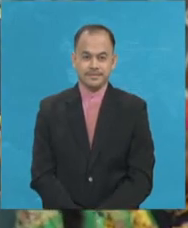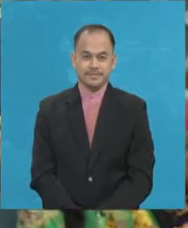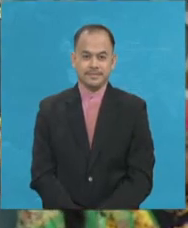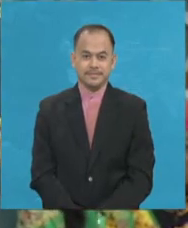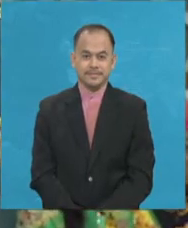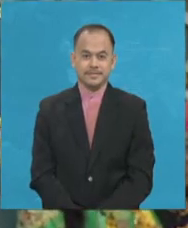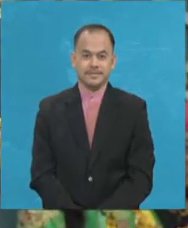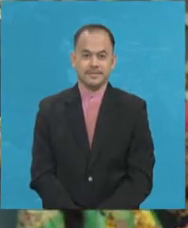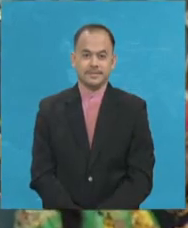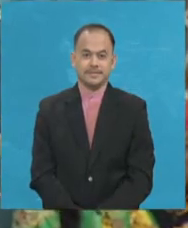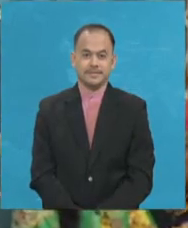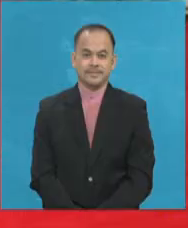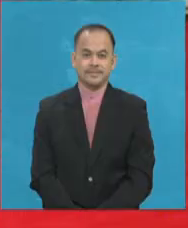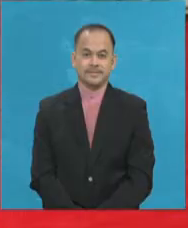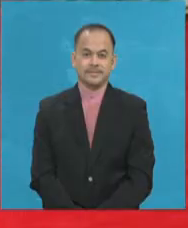hai